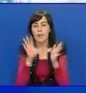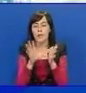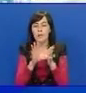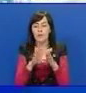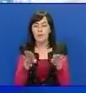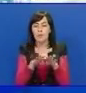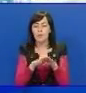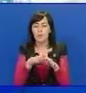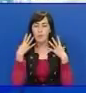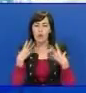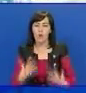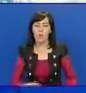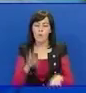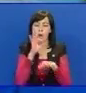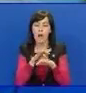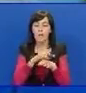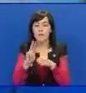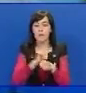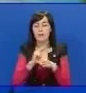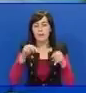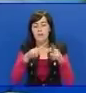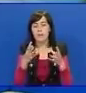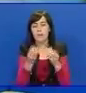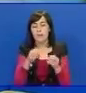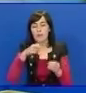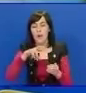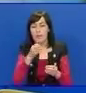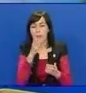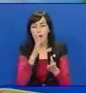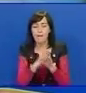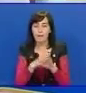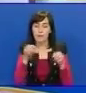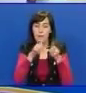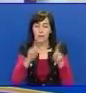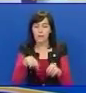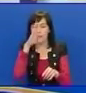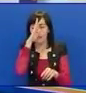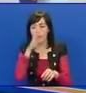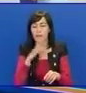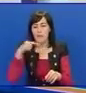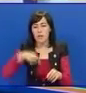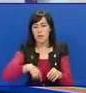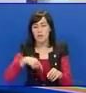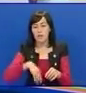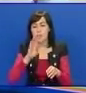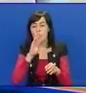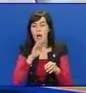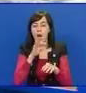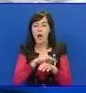толқын арқылы бойдағы кеселден айықтыратын құрылғының тағы бірі Мавит. Бұл аппарат ерлер мен әйелдердің жыныстық несеп